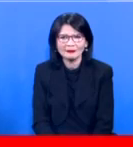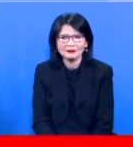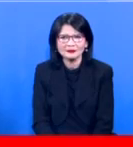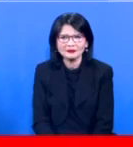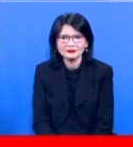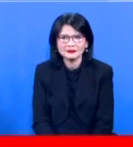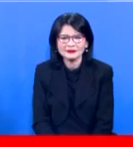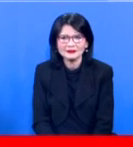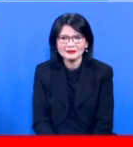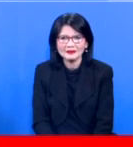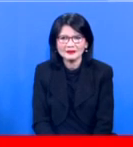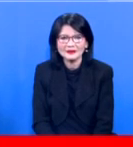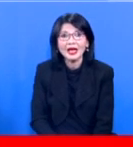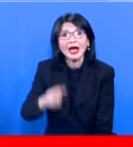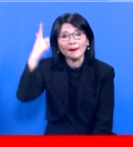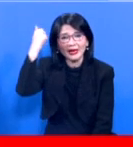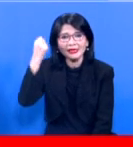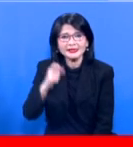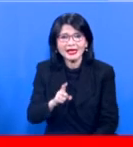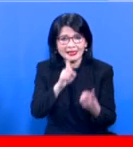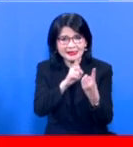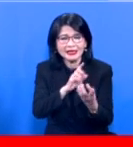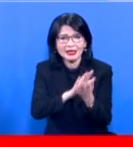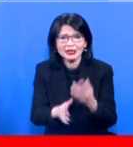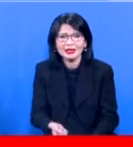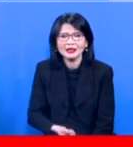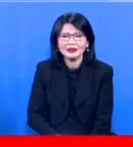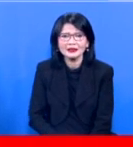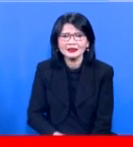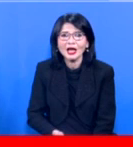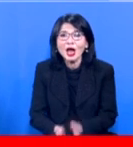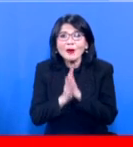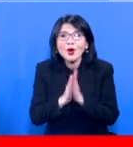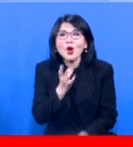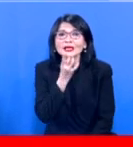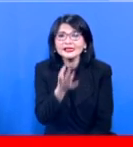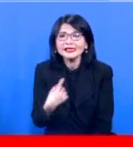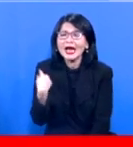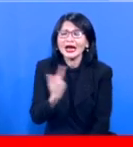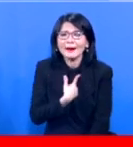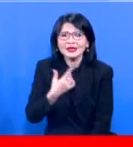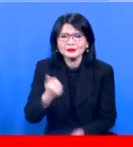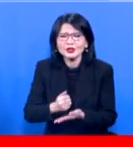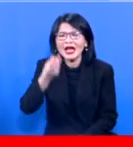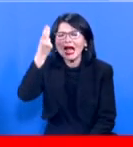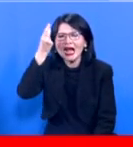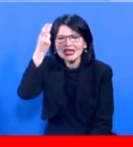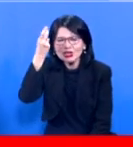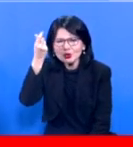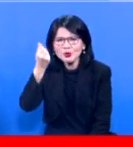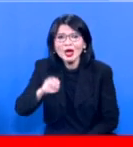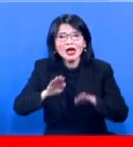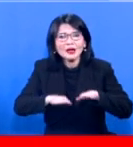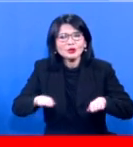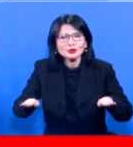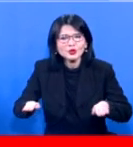Sudah tatap muka, Bu? Belum, Pak. Mohon izin, Pak. Kami sebetulnya sudah rindu dengan anak-anak kami,